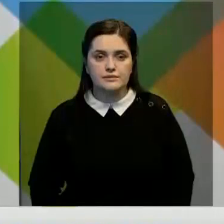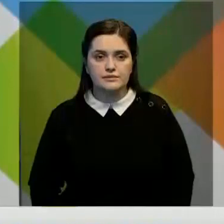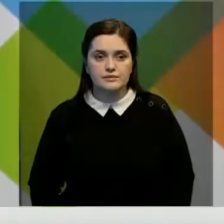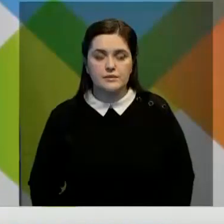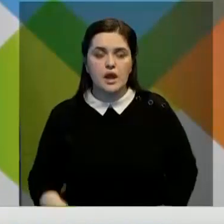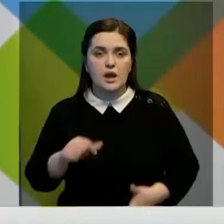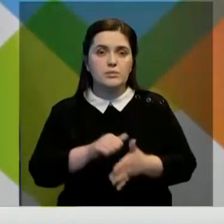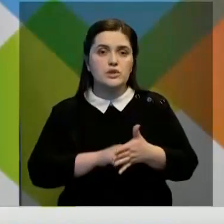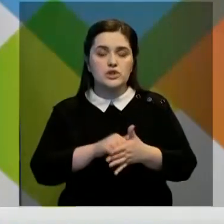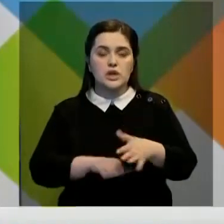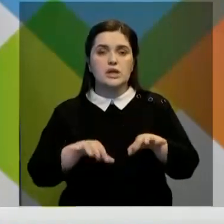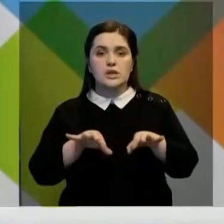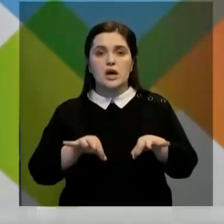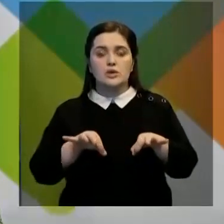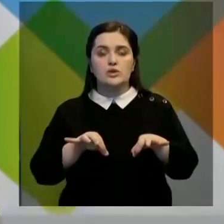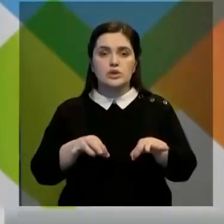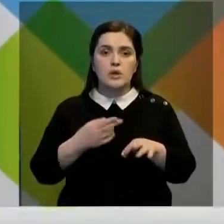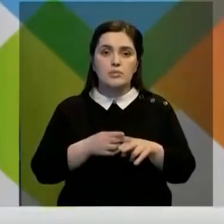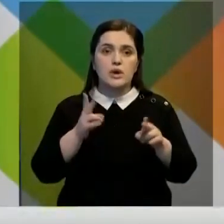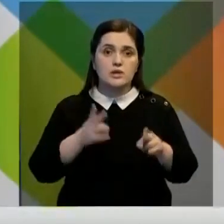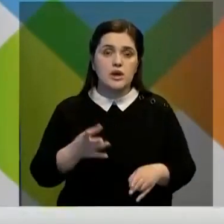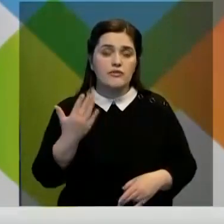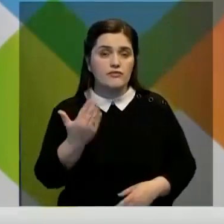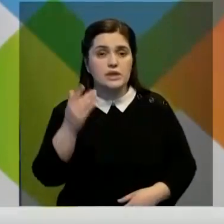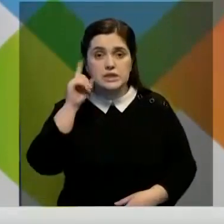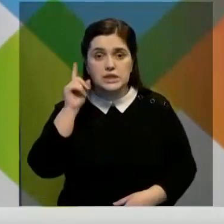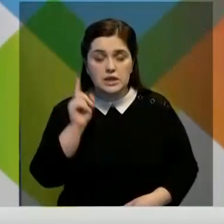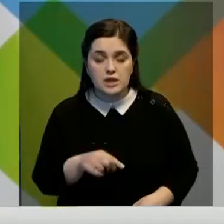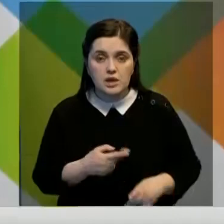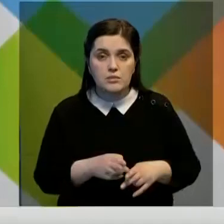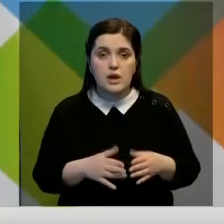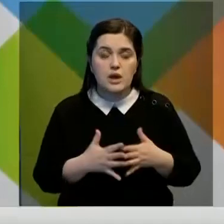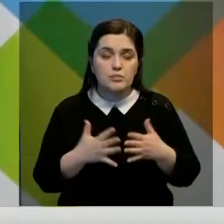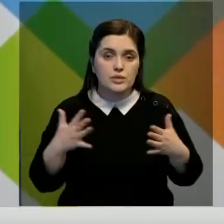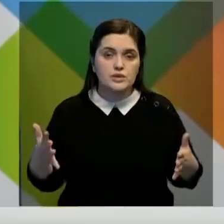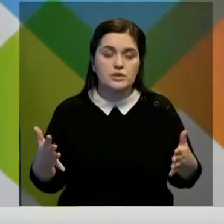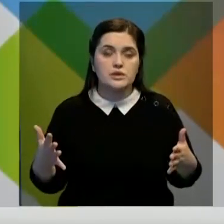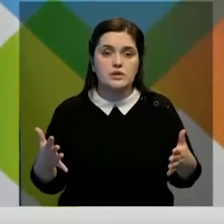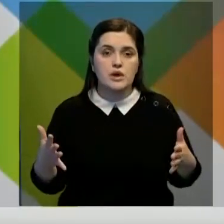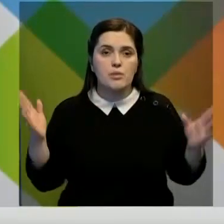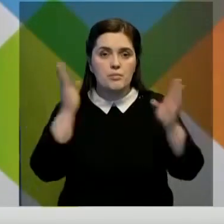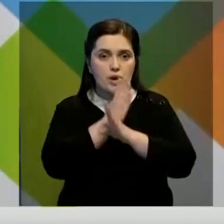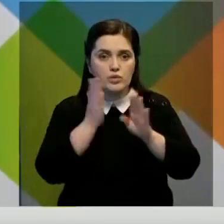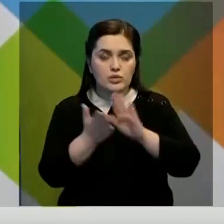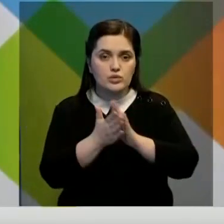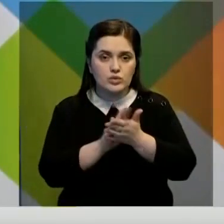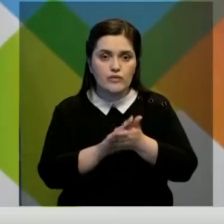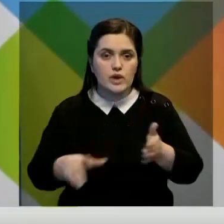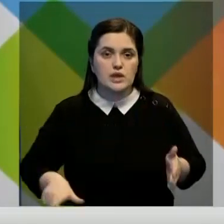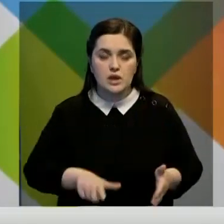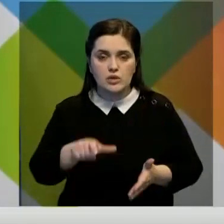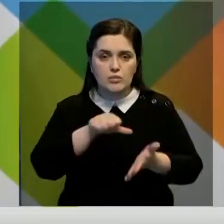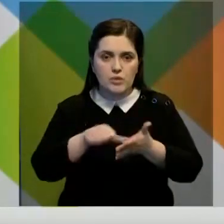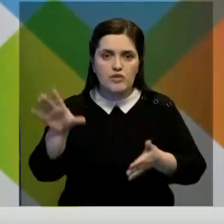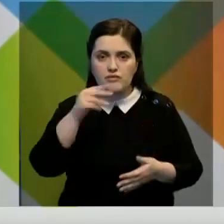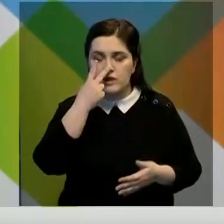Основные причины дорожно-транспортного происшествия, как все знаете, значит, это в основном погодные условия, дорожное покрытие, как вы